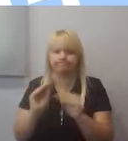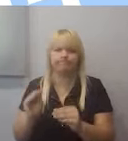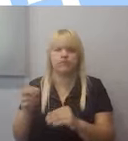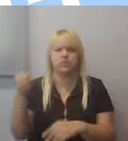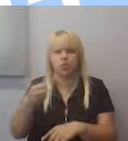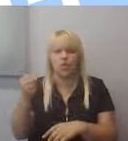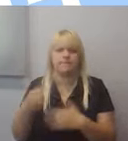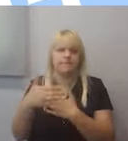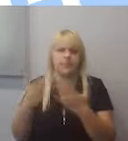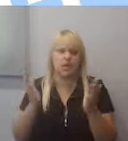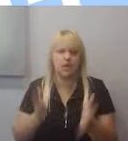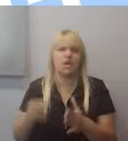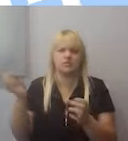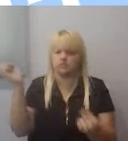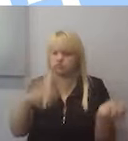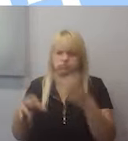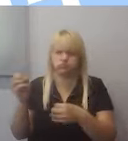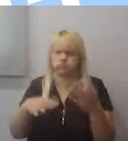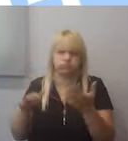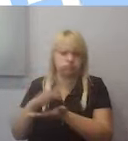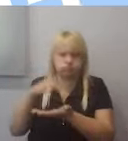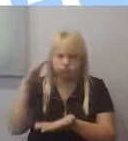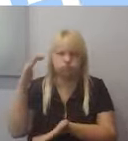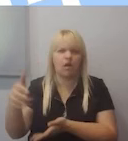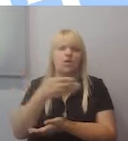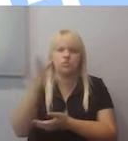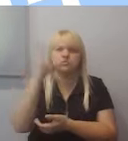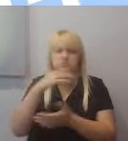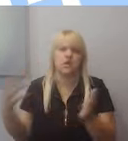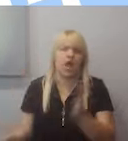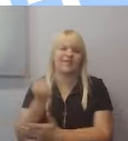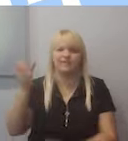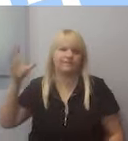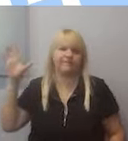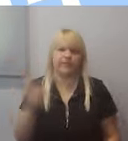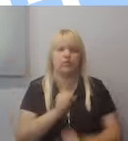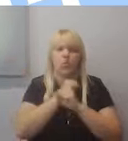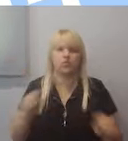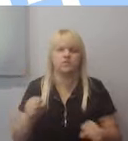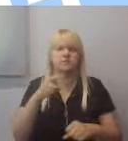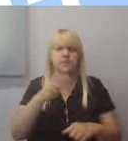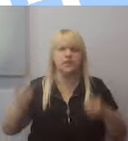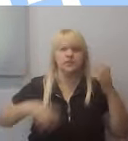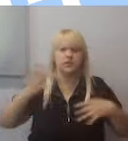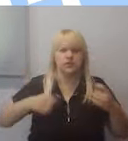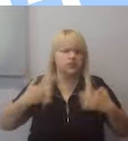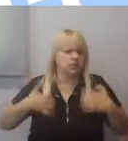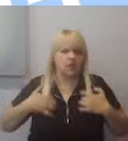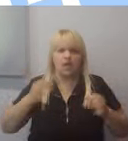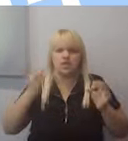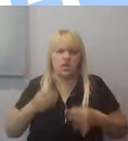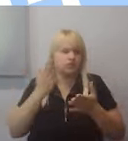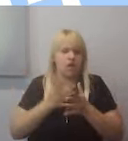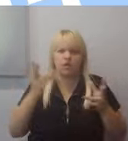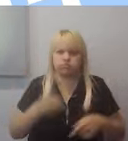vieta kur viss atrodas un kur jūs to varat atrast jo tajā stresā kad tas viss tiešām notiek jūs neko